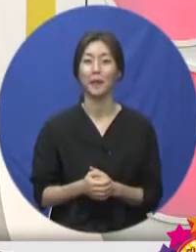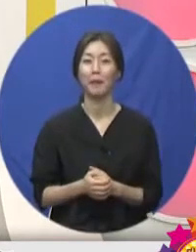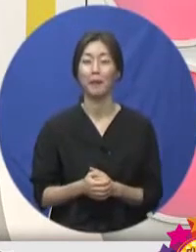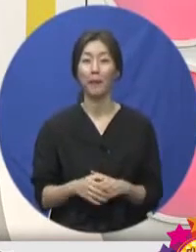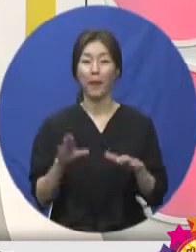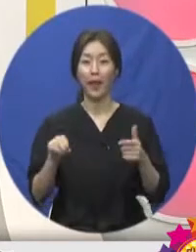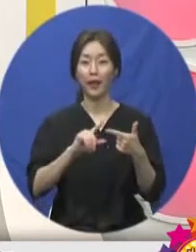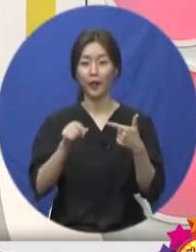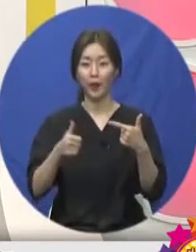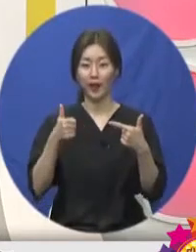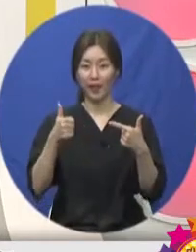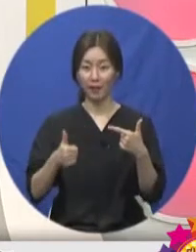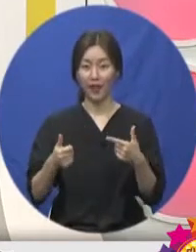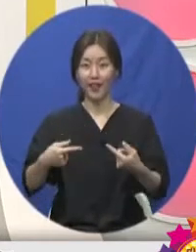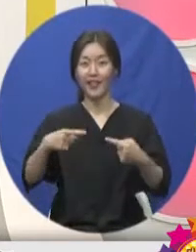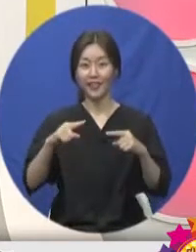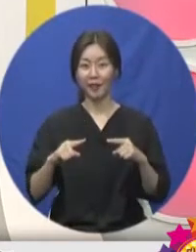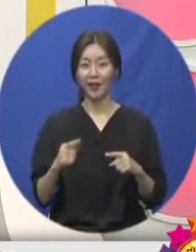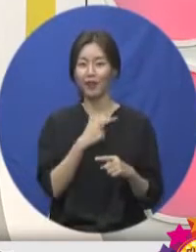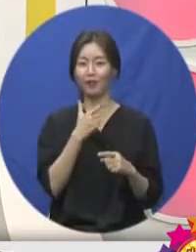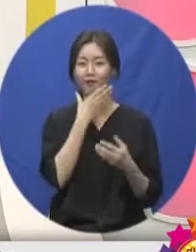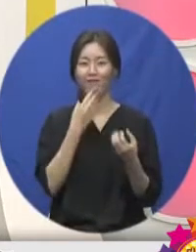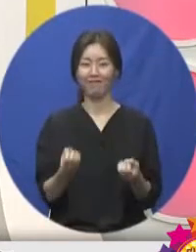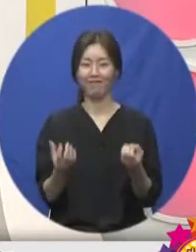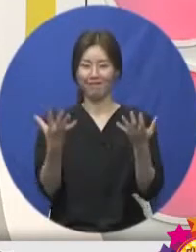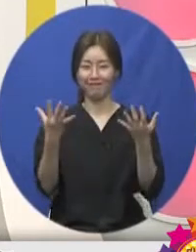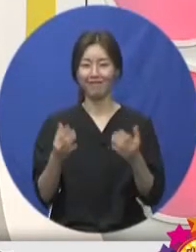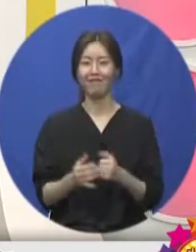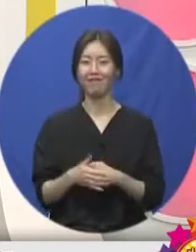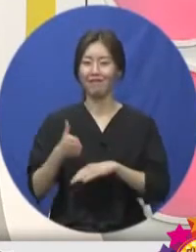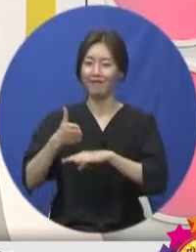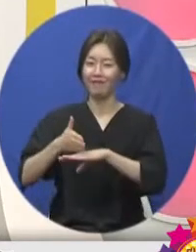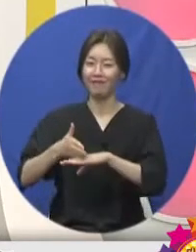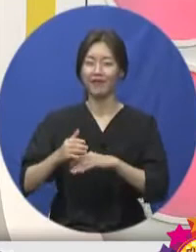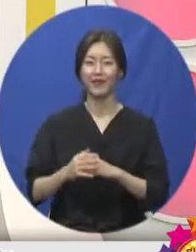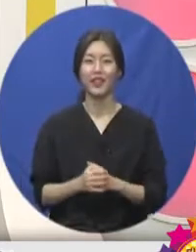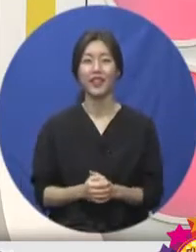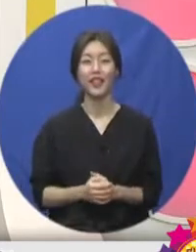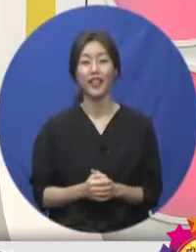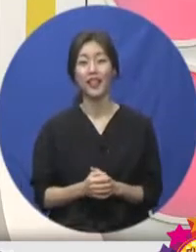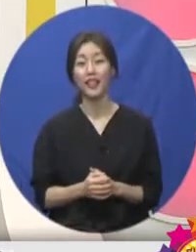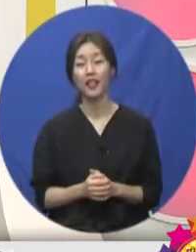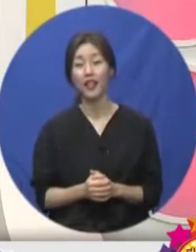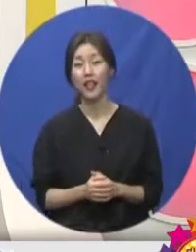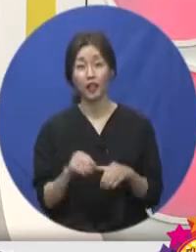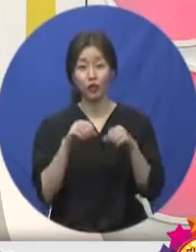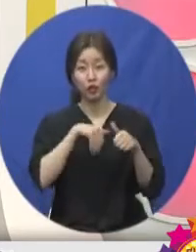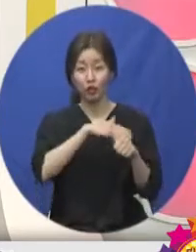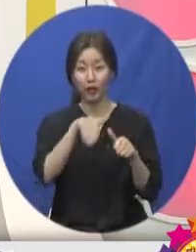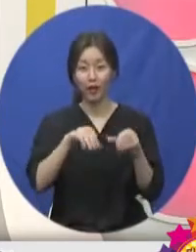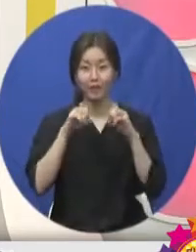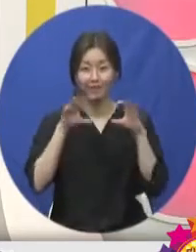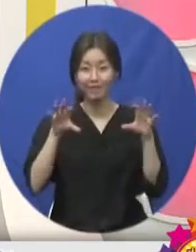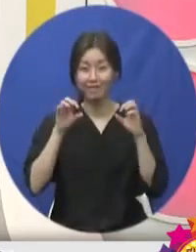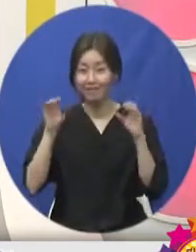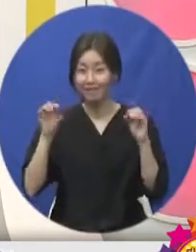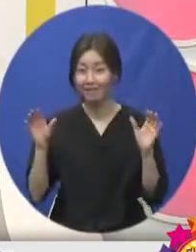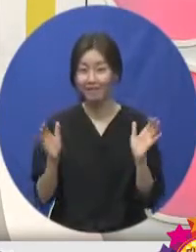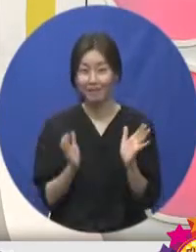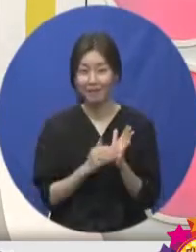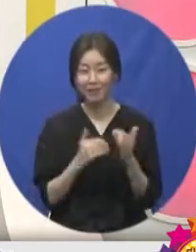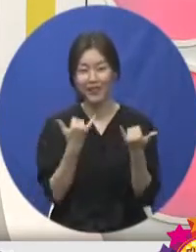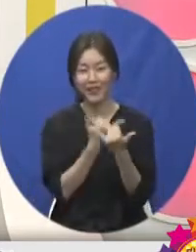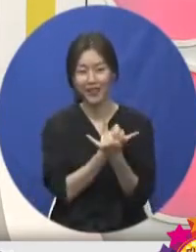또 월말결선에 참가하신 것을 축하드립니다. 네, 감사합니다. 예, 어디에 많이 얘기, 지인들 분들께,